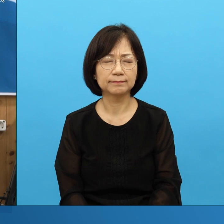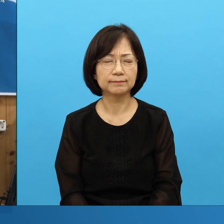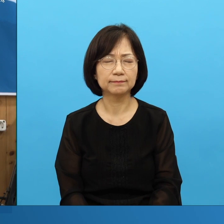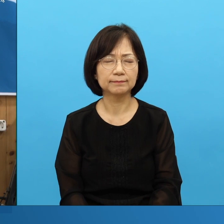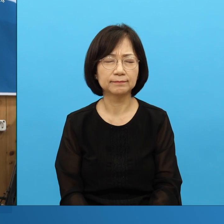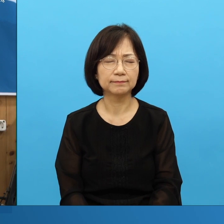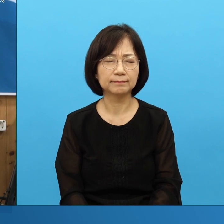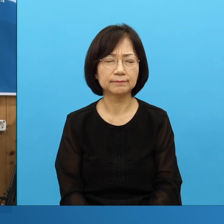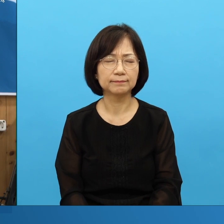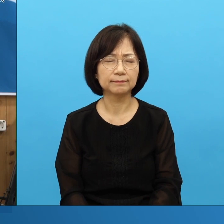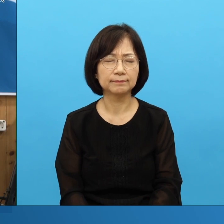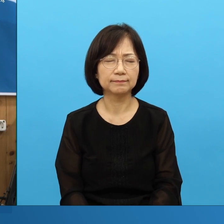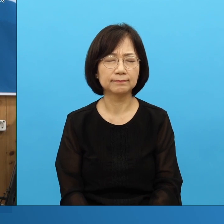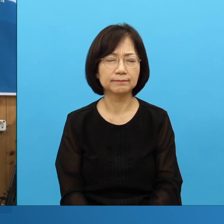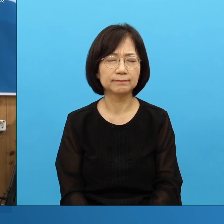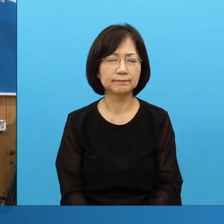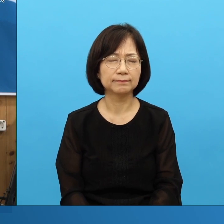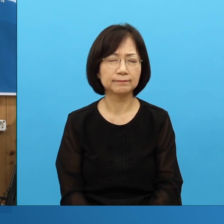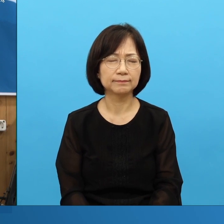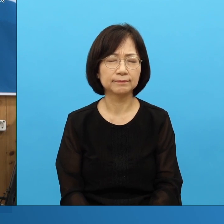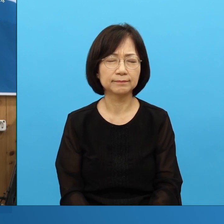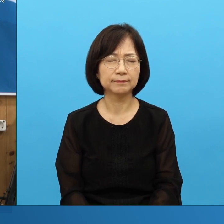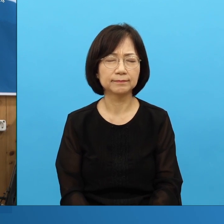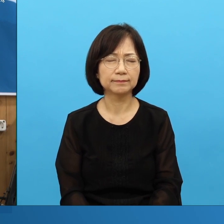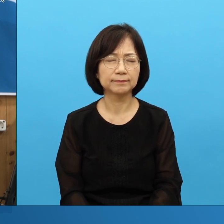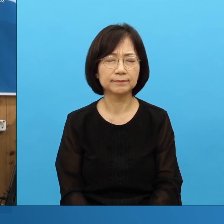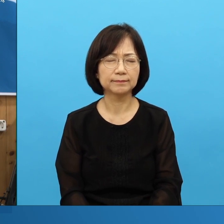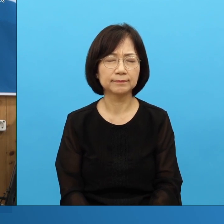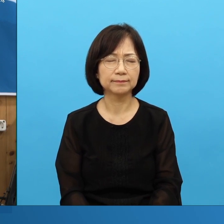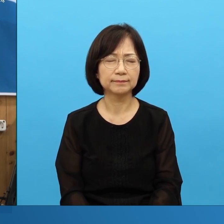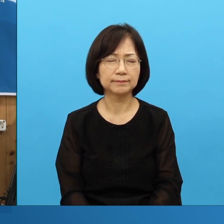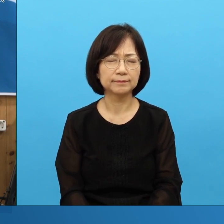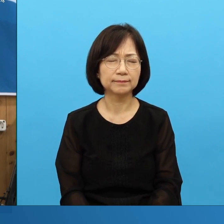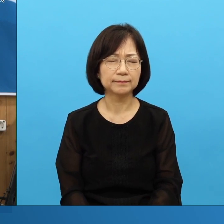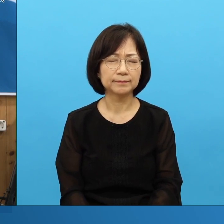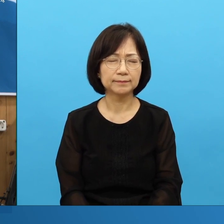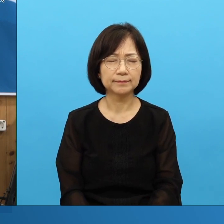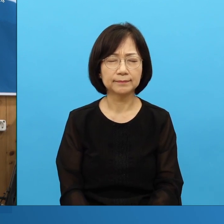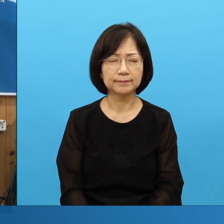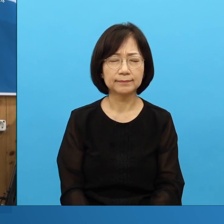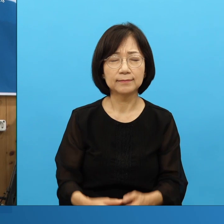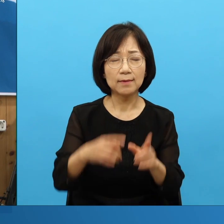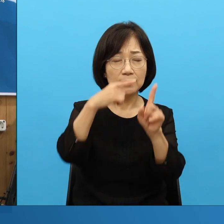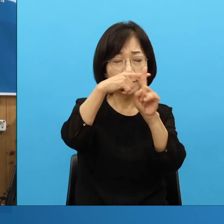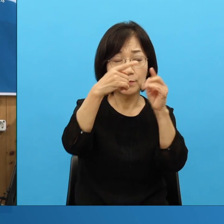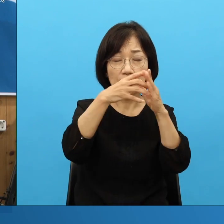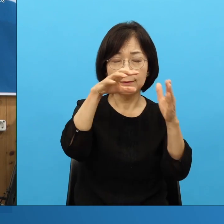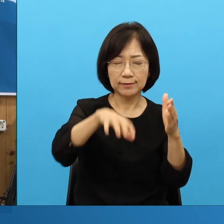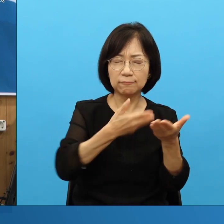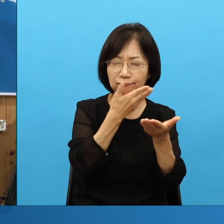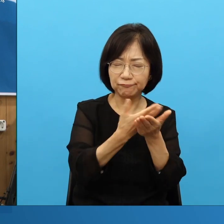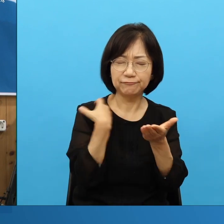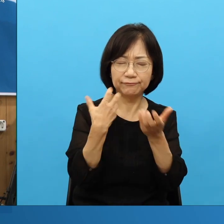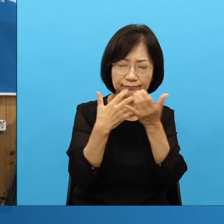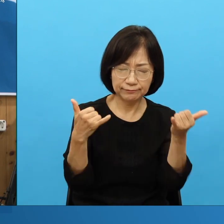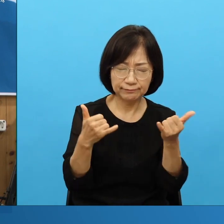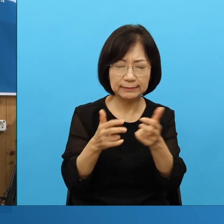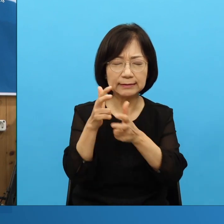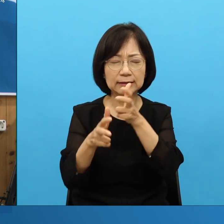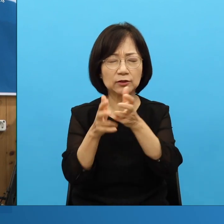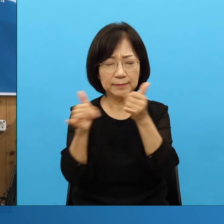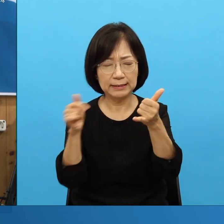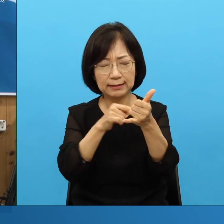power, physical power, financial power, and manpower that you give. 교회 중지자들과 산임인들에게 오직